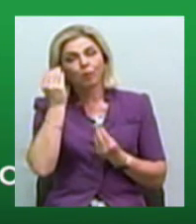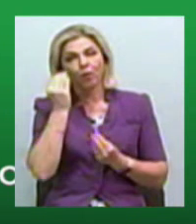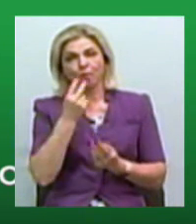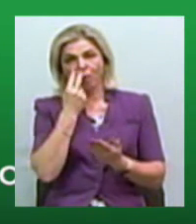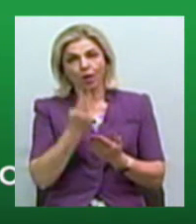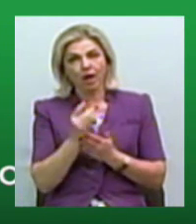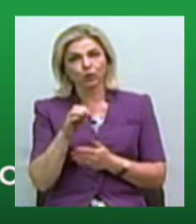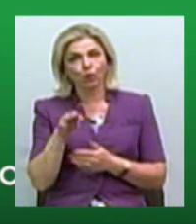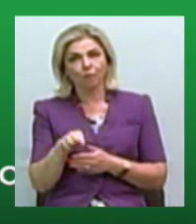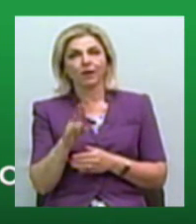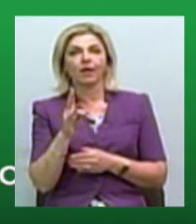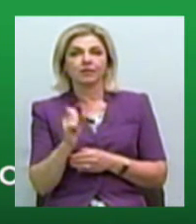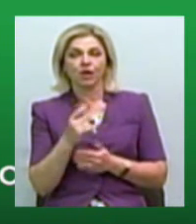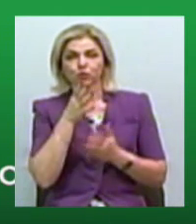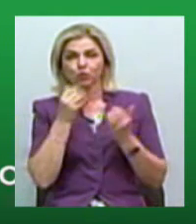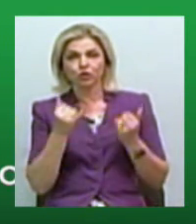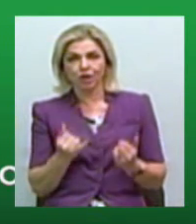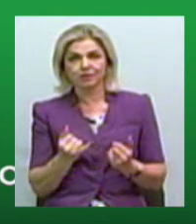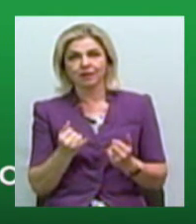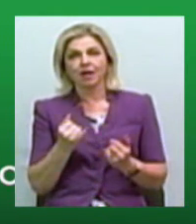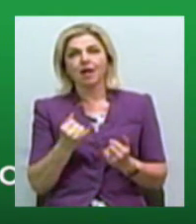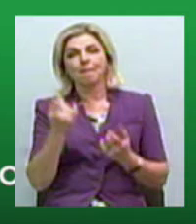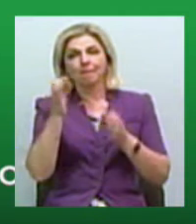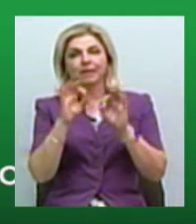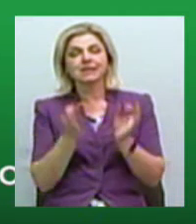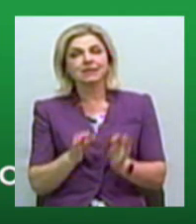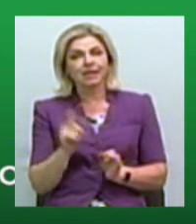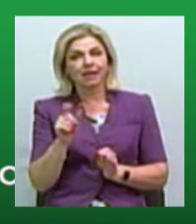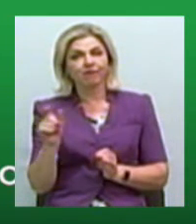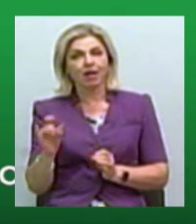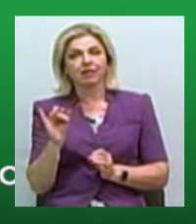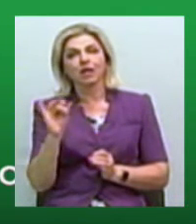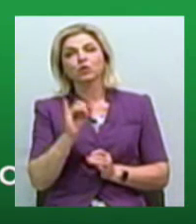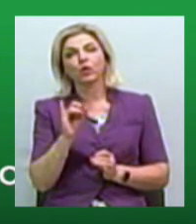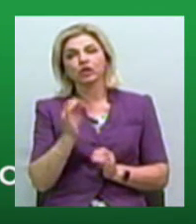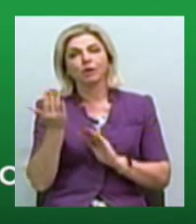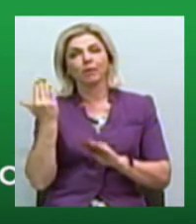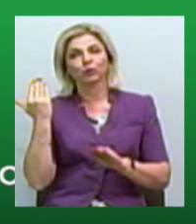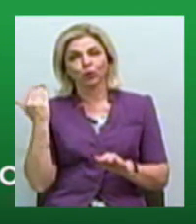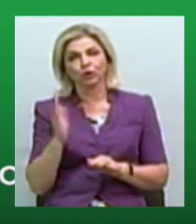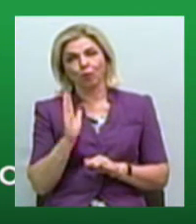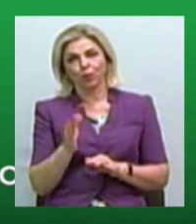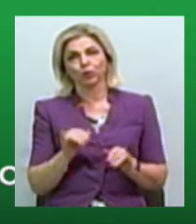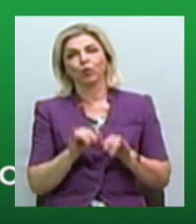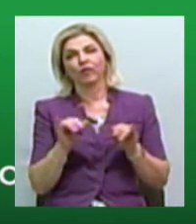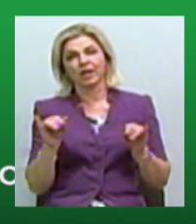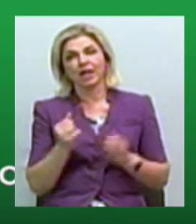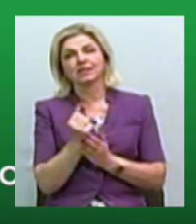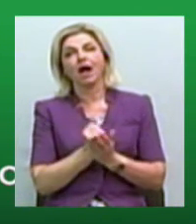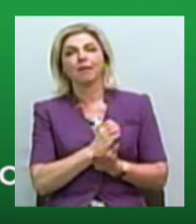поглядом на сучасних митців, на історичне минуле, вони будуть поповнювати